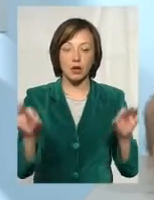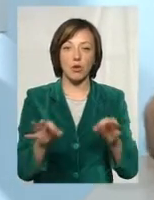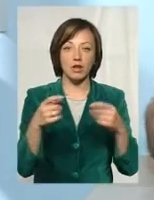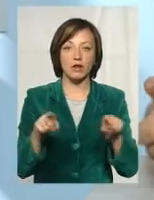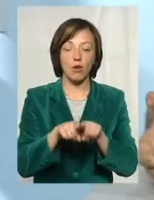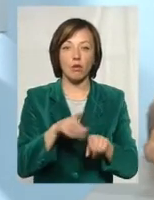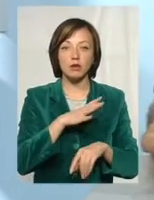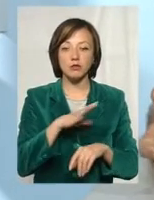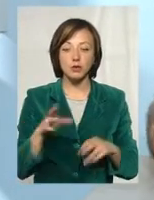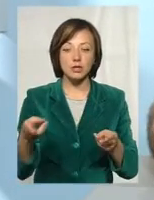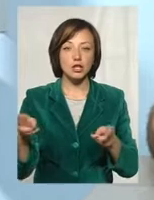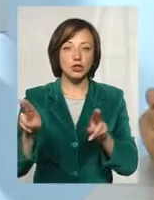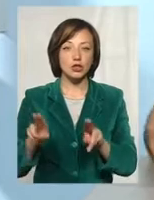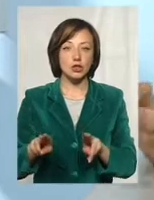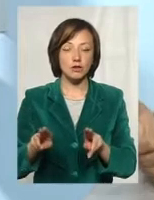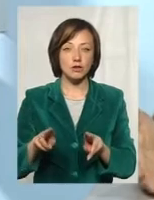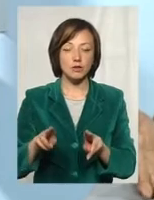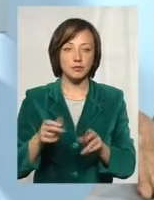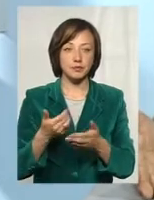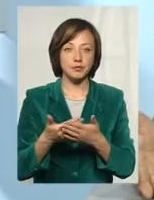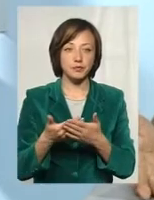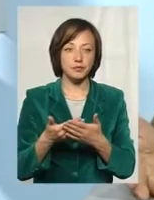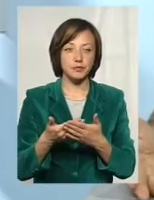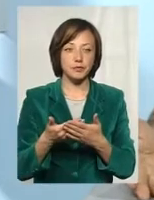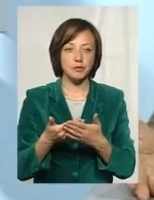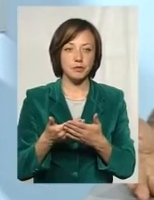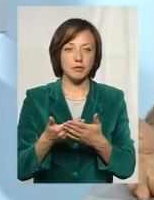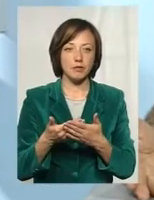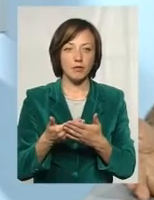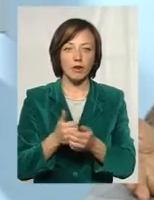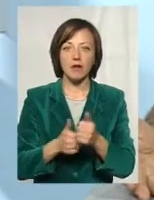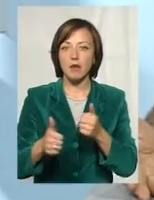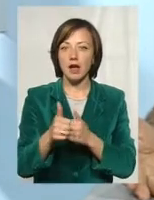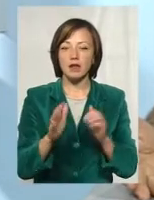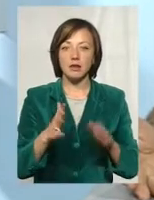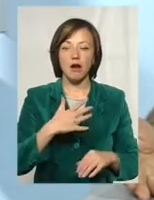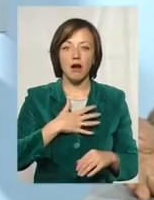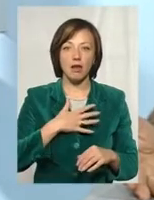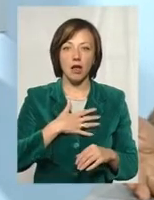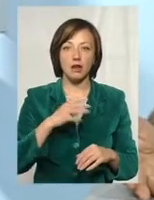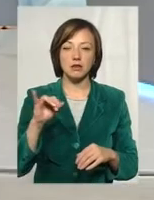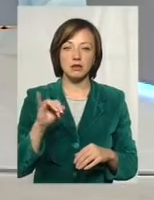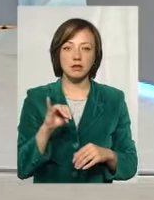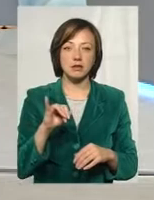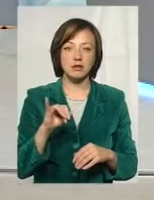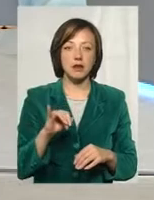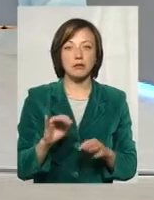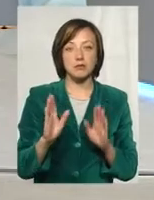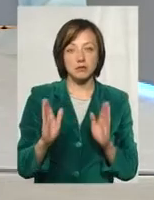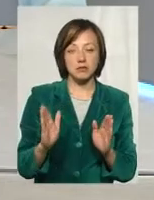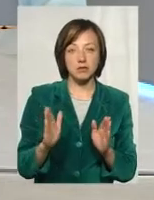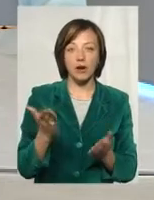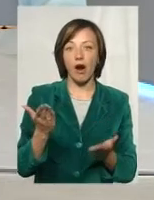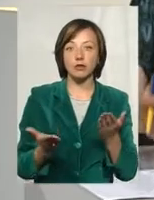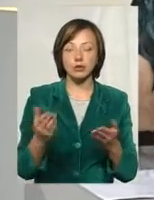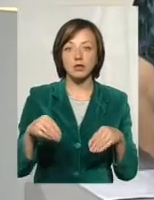було. Залишивши, ви пропустивши вперед Канаду і залишивши разом позаду. З тим,